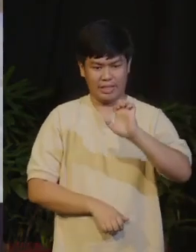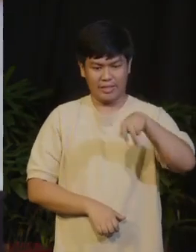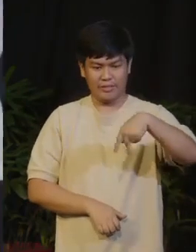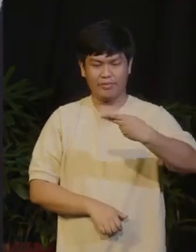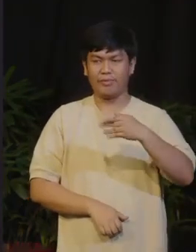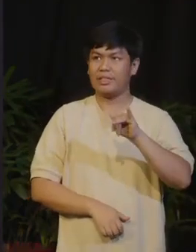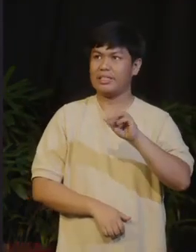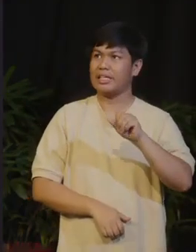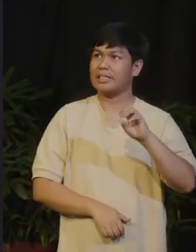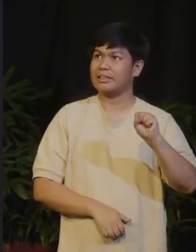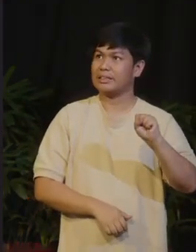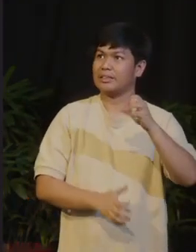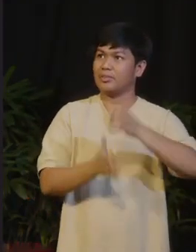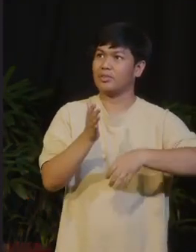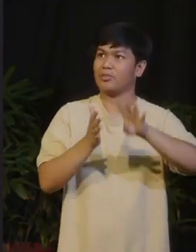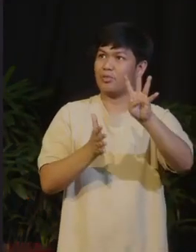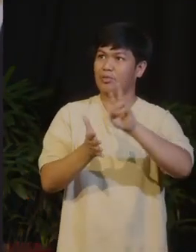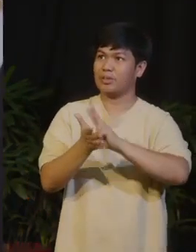kind to one another,